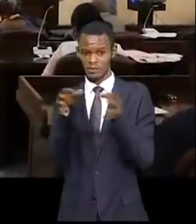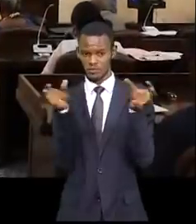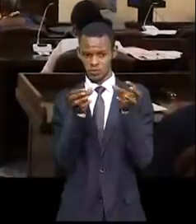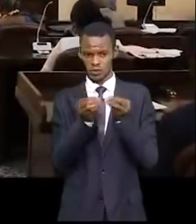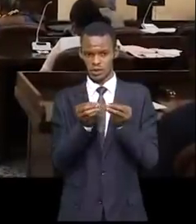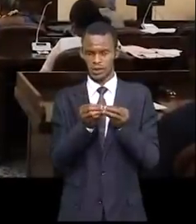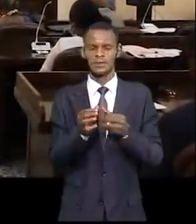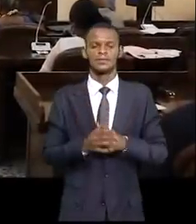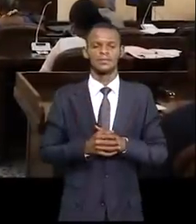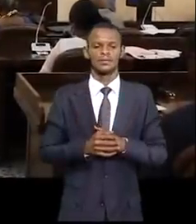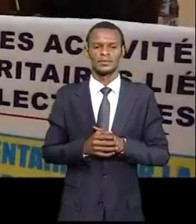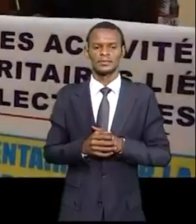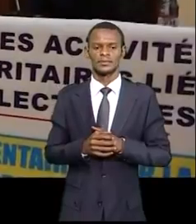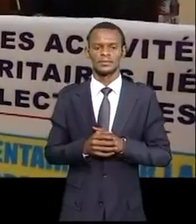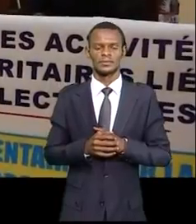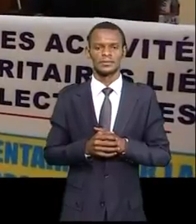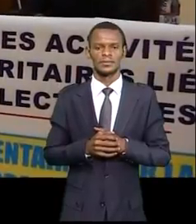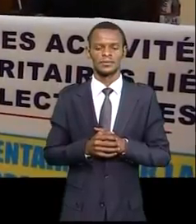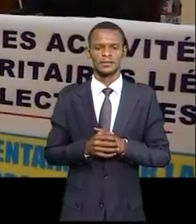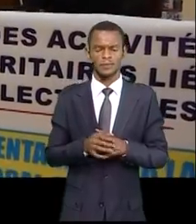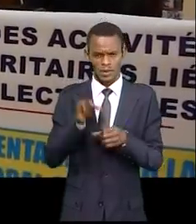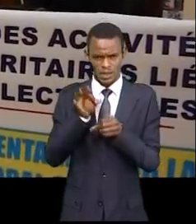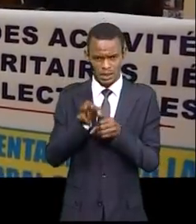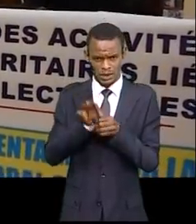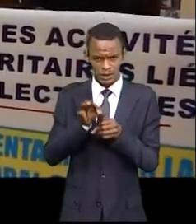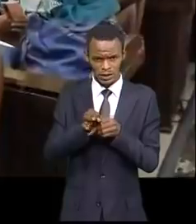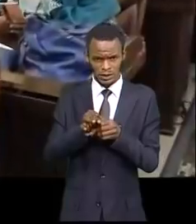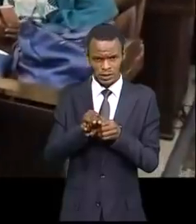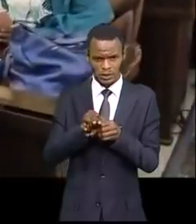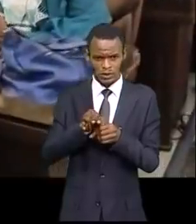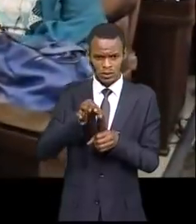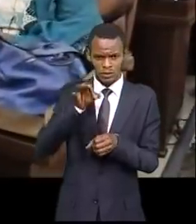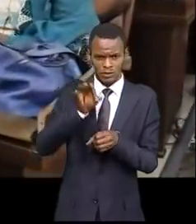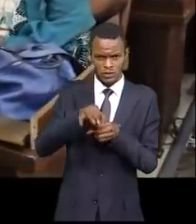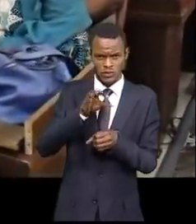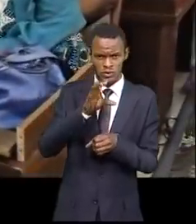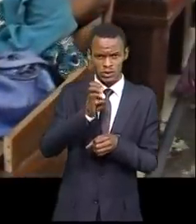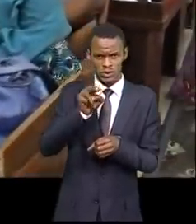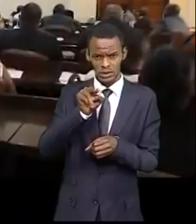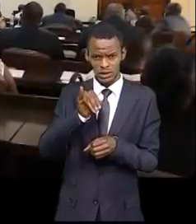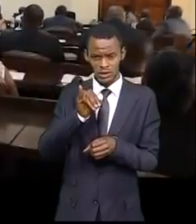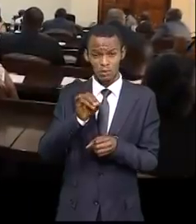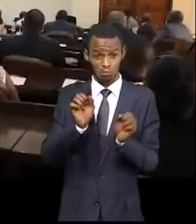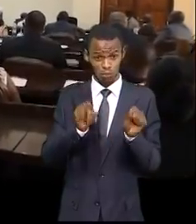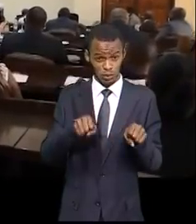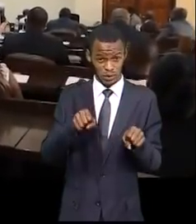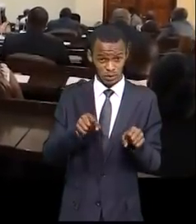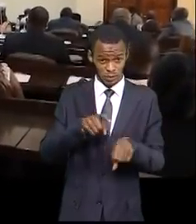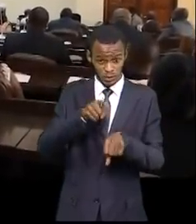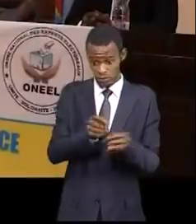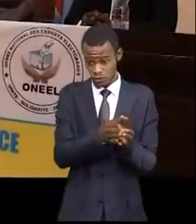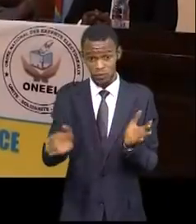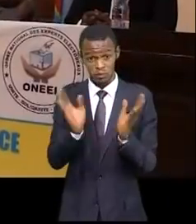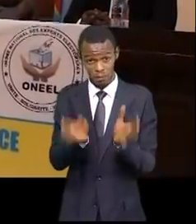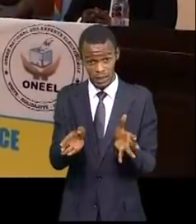possible dans le délai constitutionnel dans notre pays au regard des contraintes de divers ordres auxquels il fait actuellement face c'est à cette question